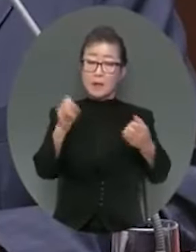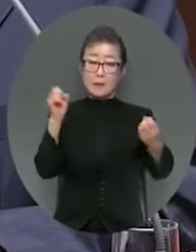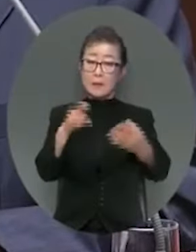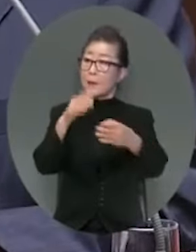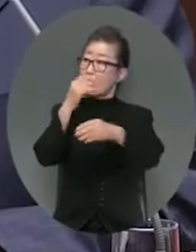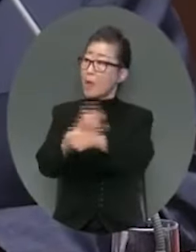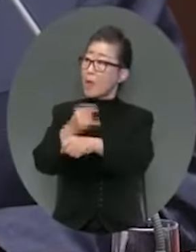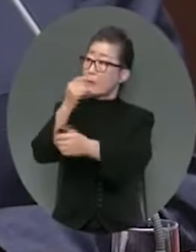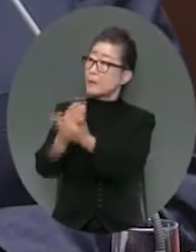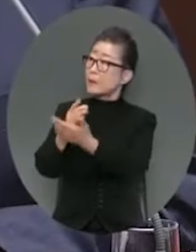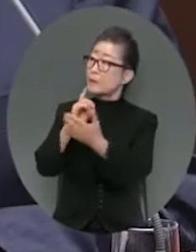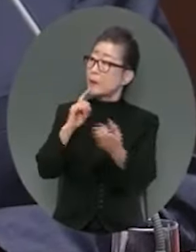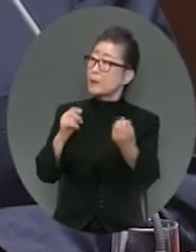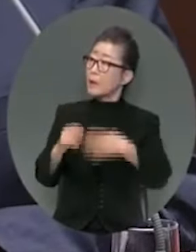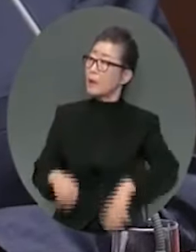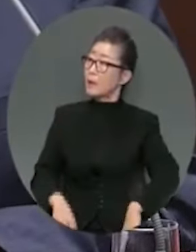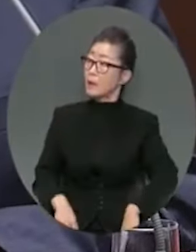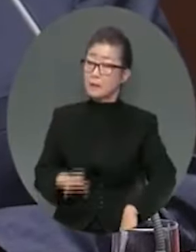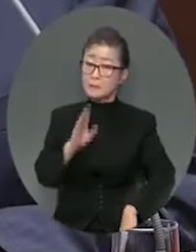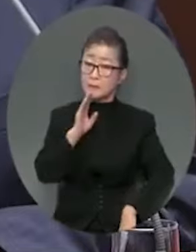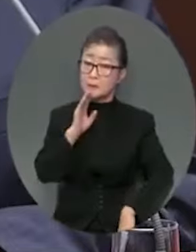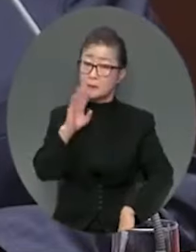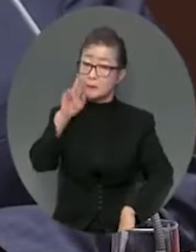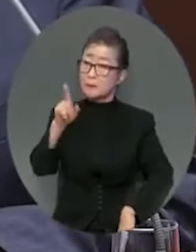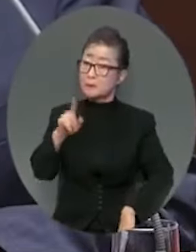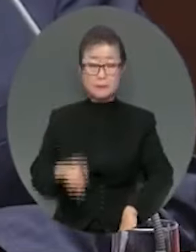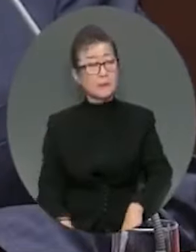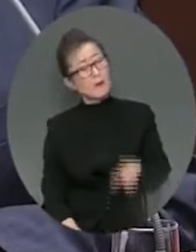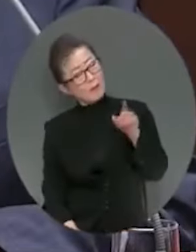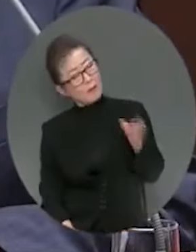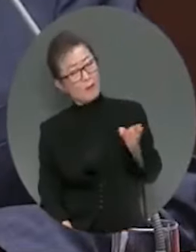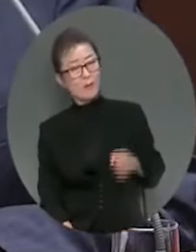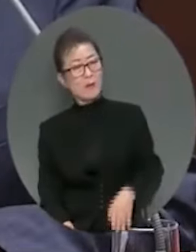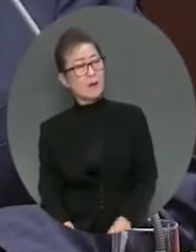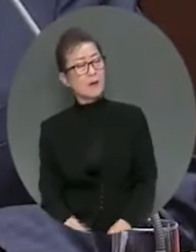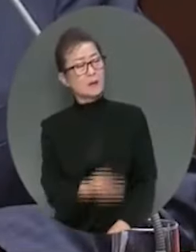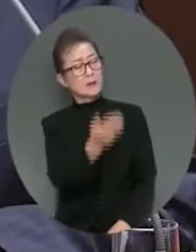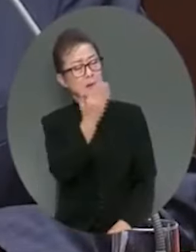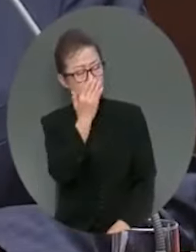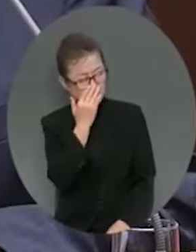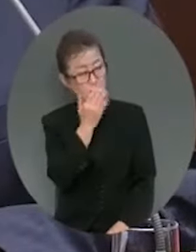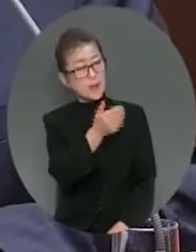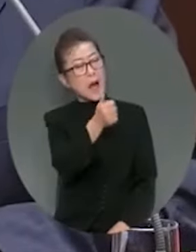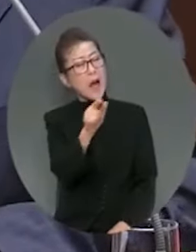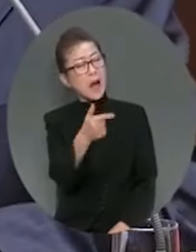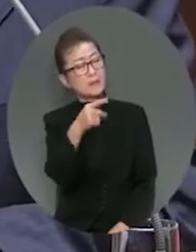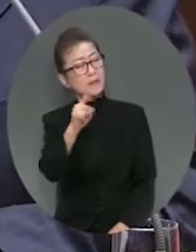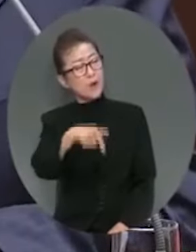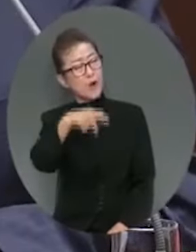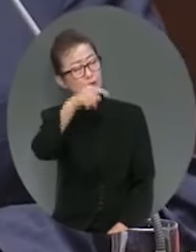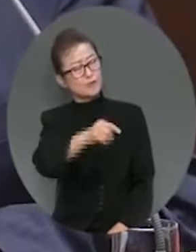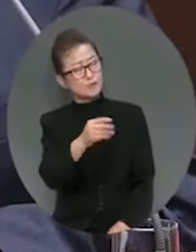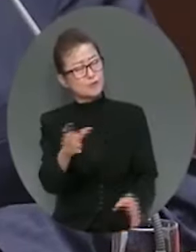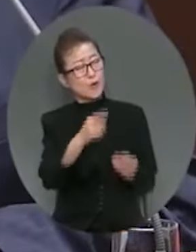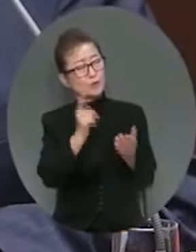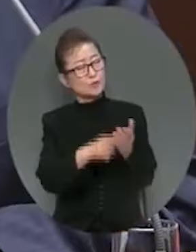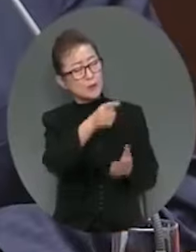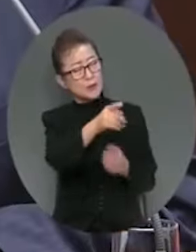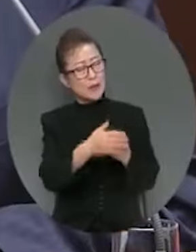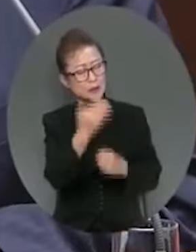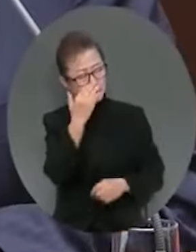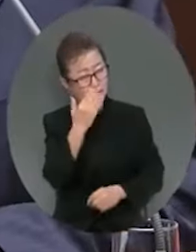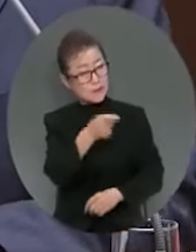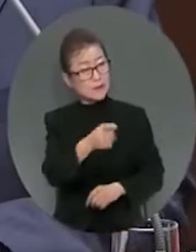그게 맞습니까? 총리. 예. 그 순한 한덕수 총리가 요즘 대통령이 싸우라고